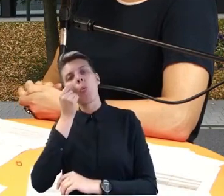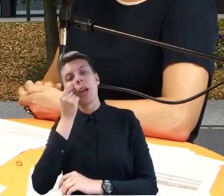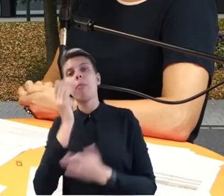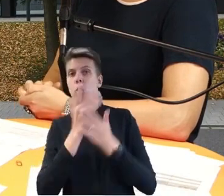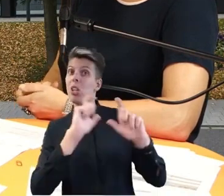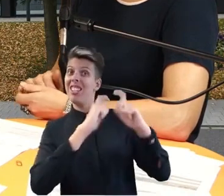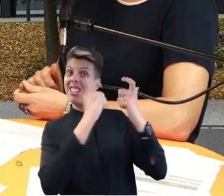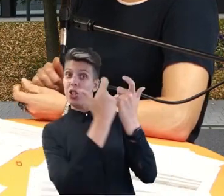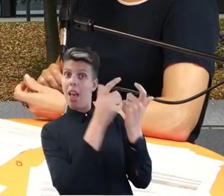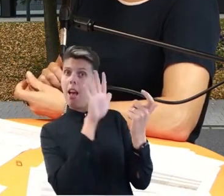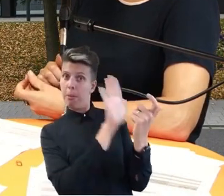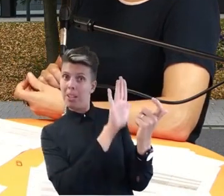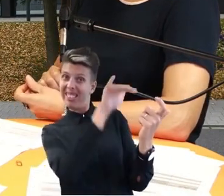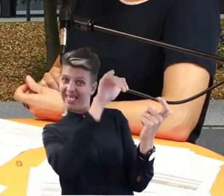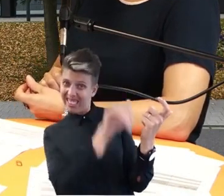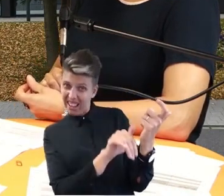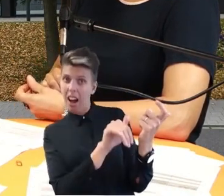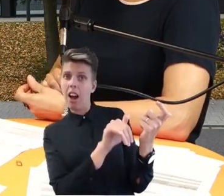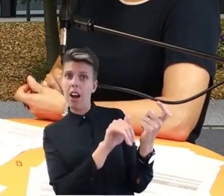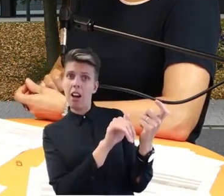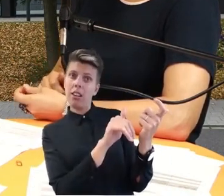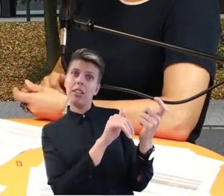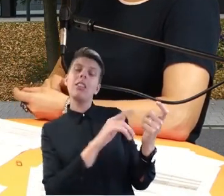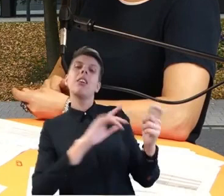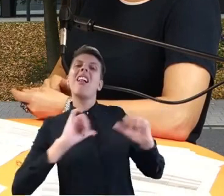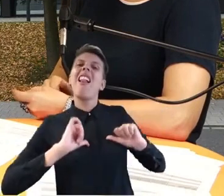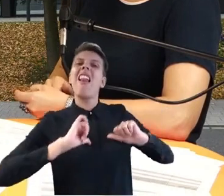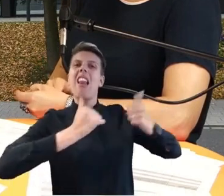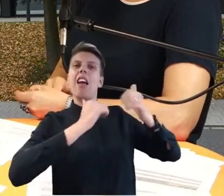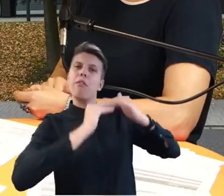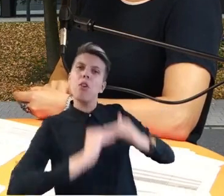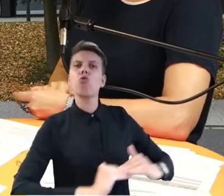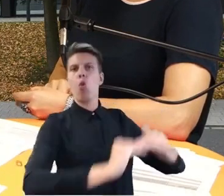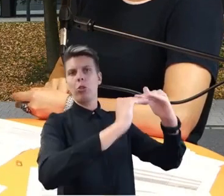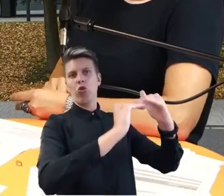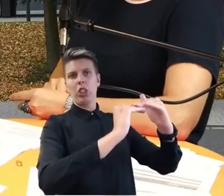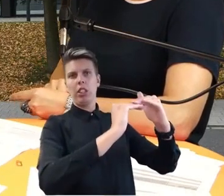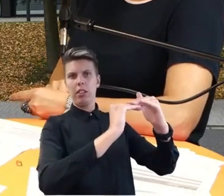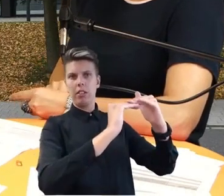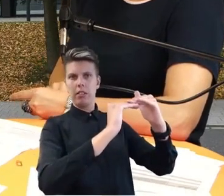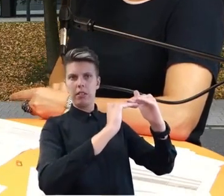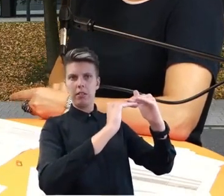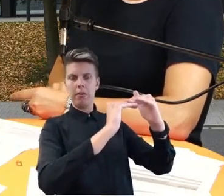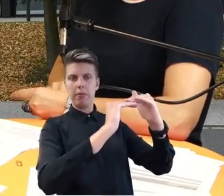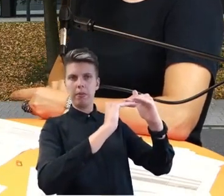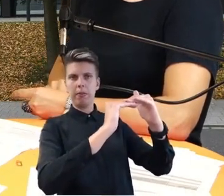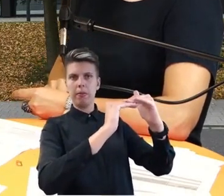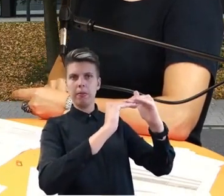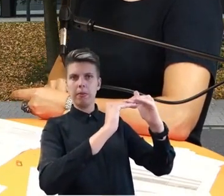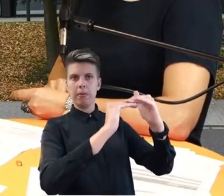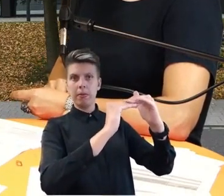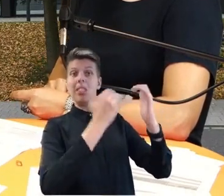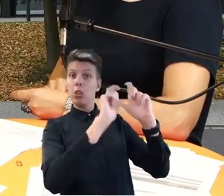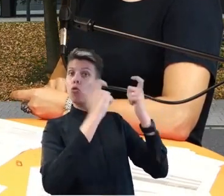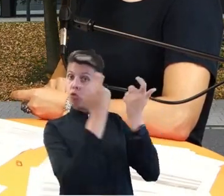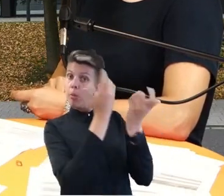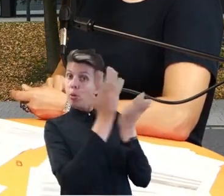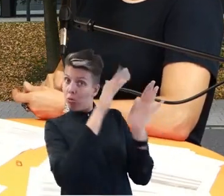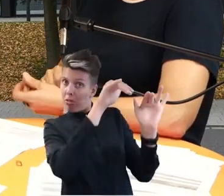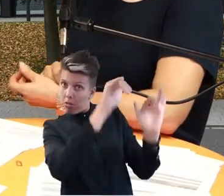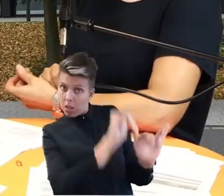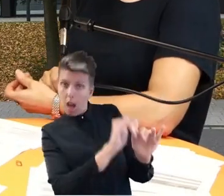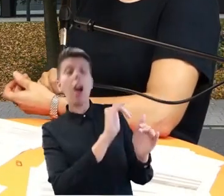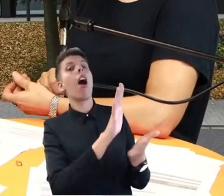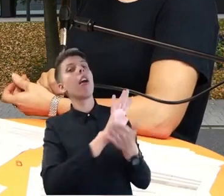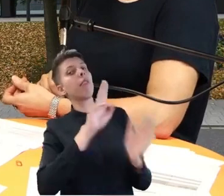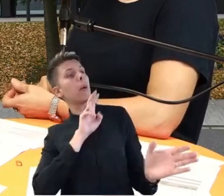haben aber zu begleiten und sozusagen live coaching zu machen die prozesse die die jetzt gerade haben in sitzungen starb sitzung zu